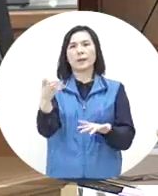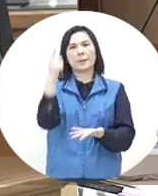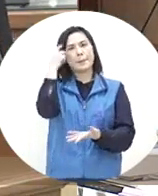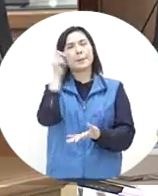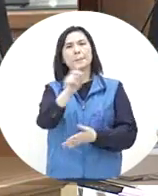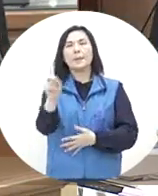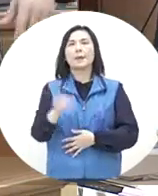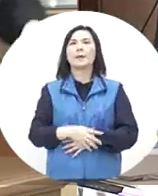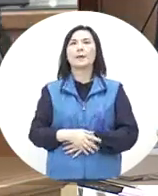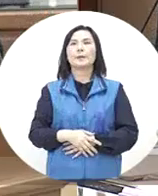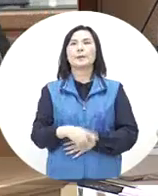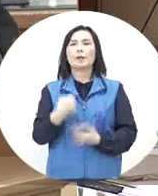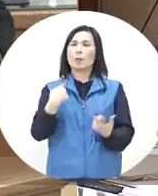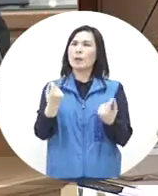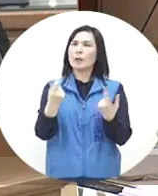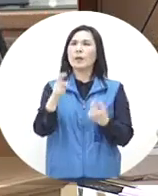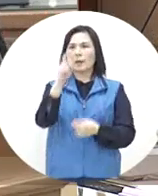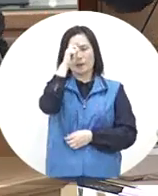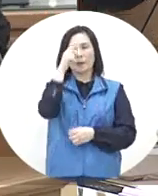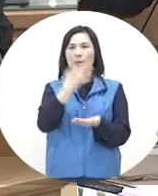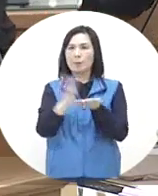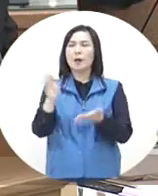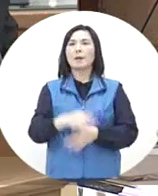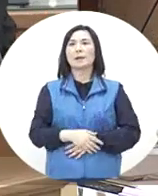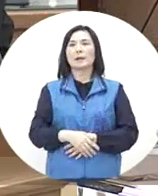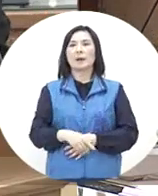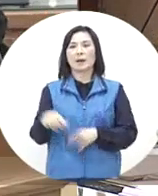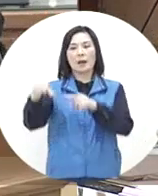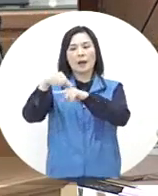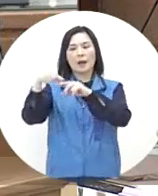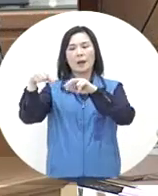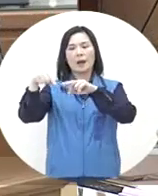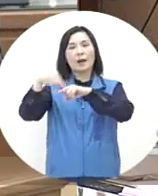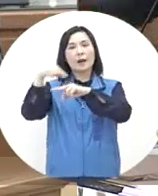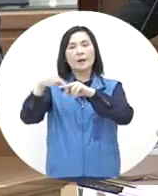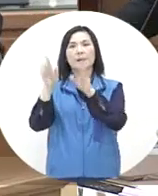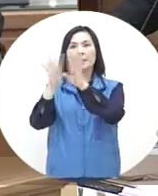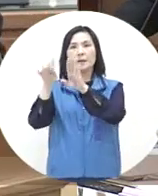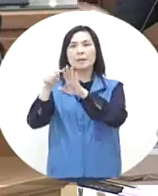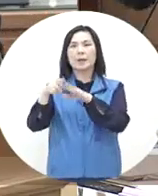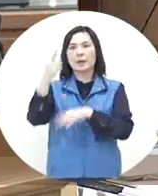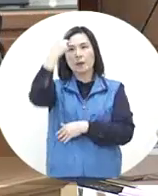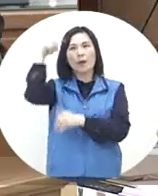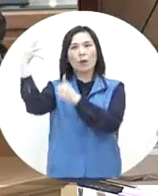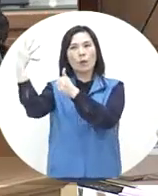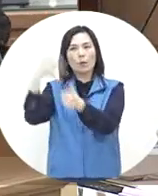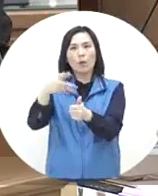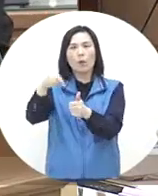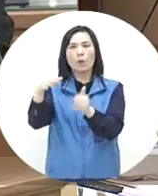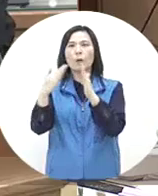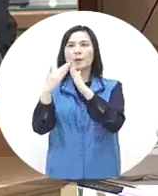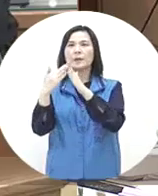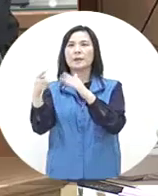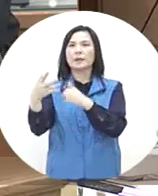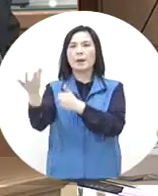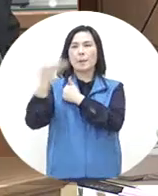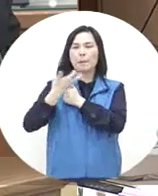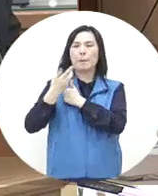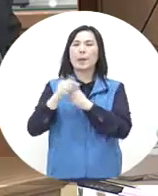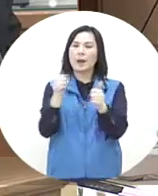管啊。 啊，公金门古迹本体的部分要委托代管，他也不愿意。啊，现在呢已经用这